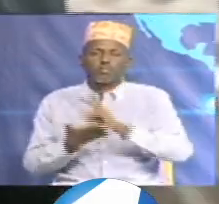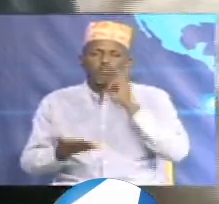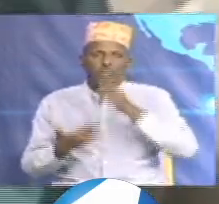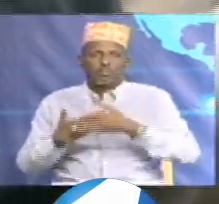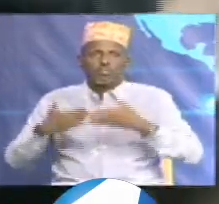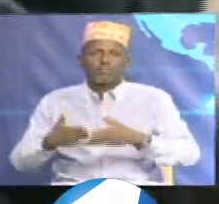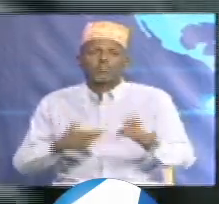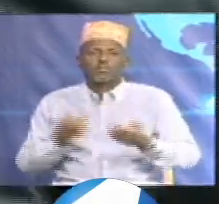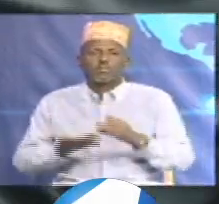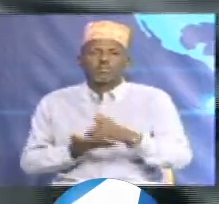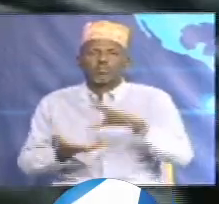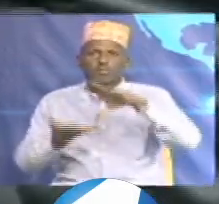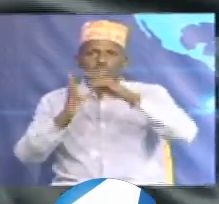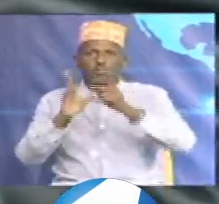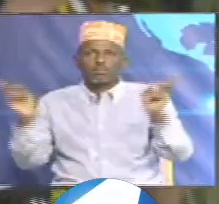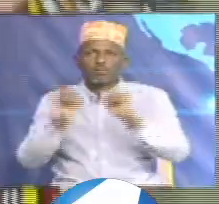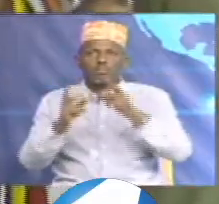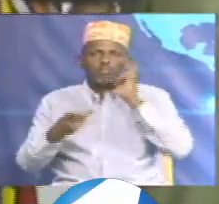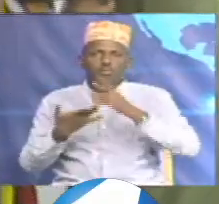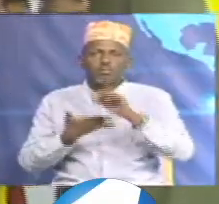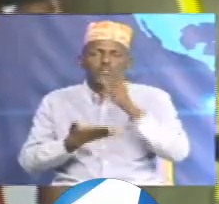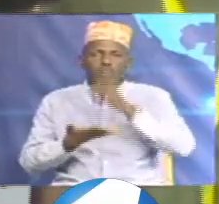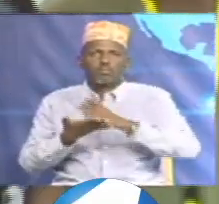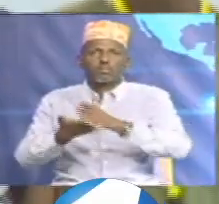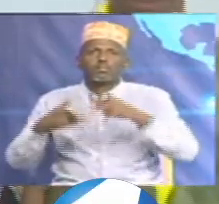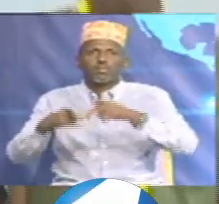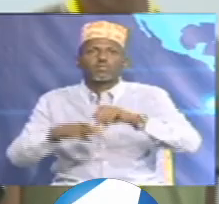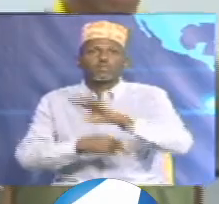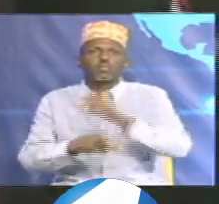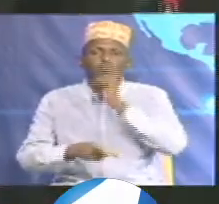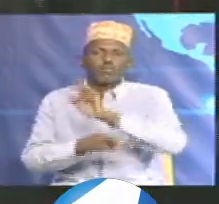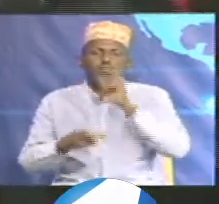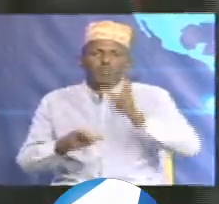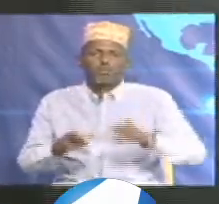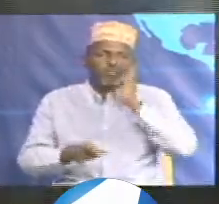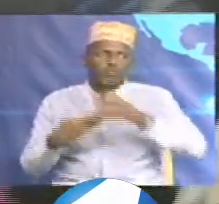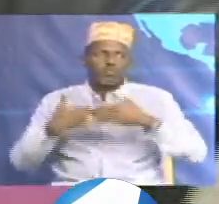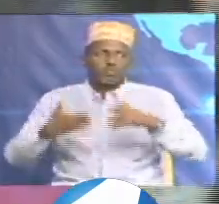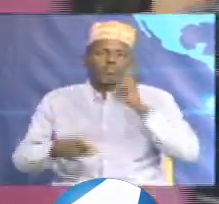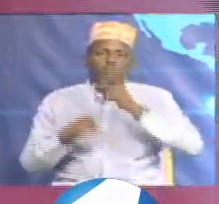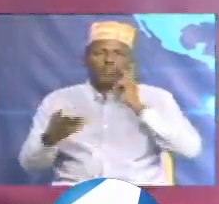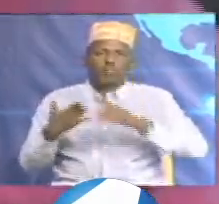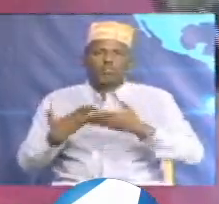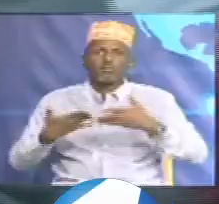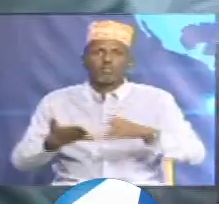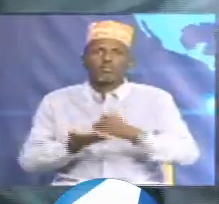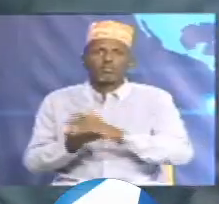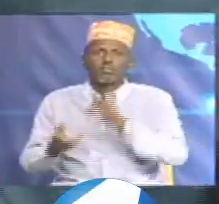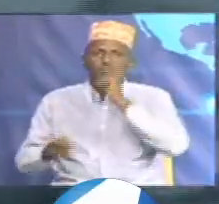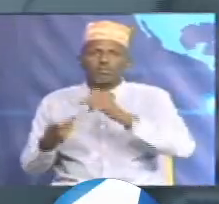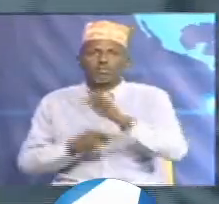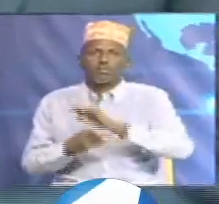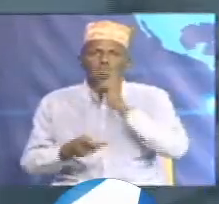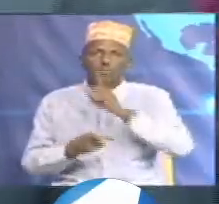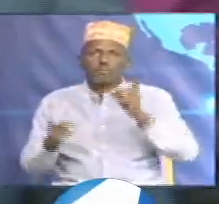cette foire de l'emploi a servi de plateforme de rencontre des acteurs du secteur public et privé. En effet, la tenue de cette foire avait